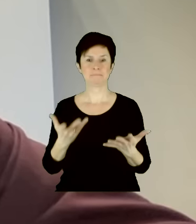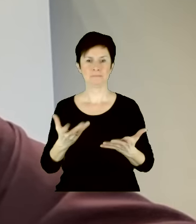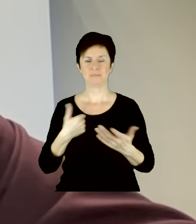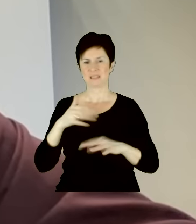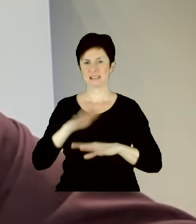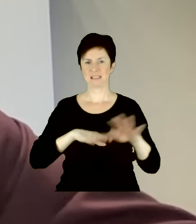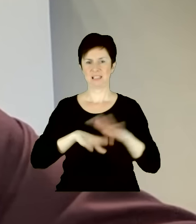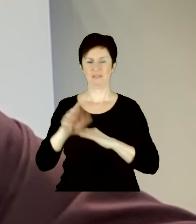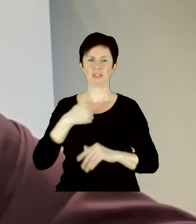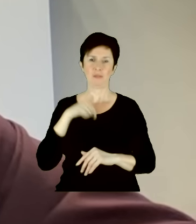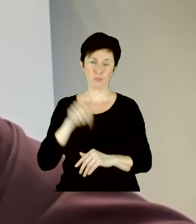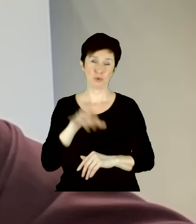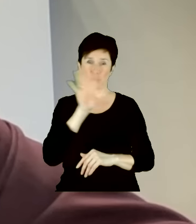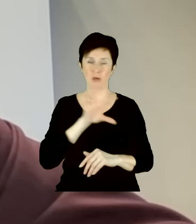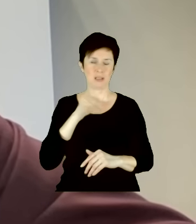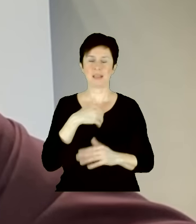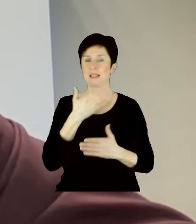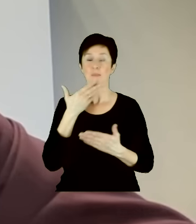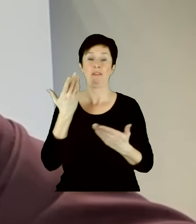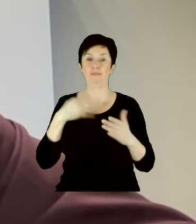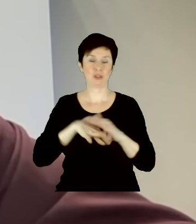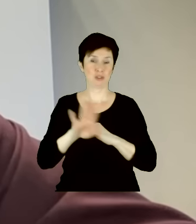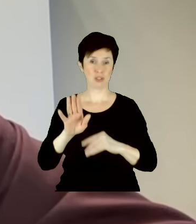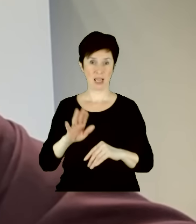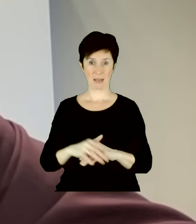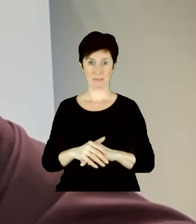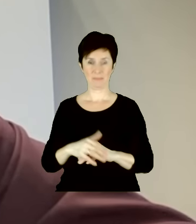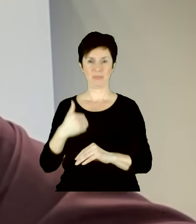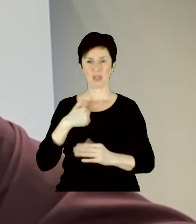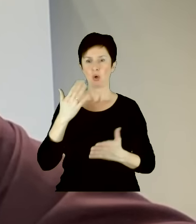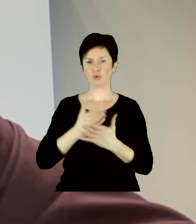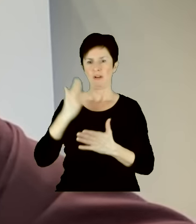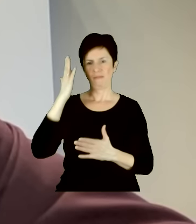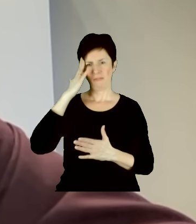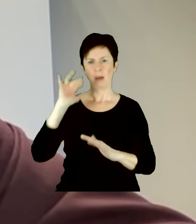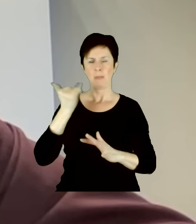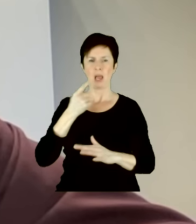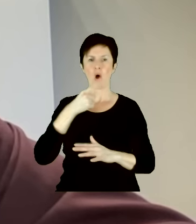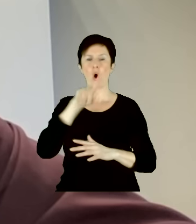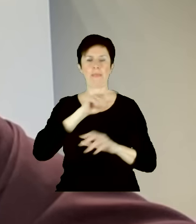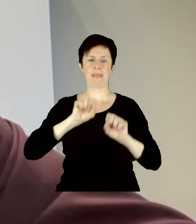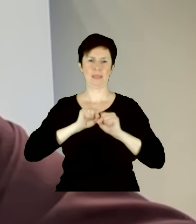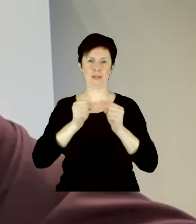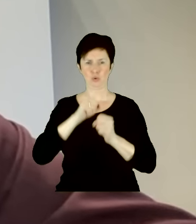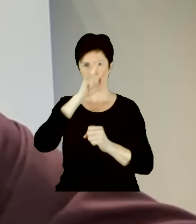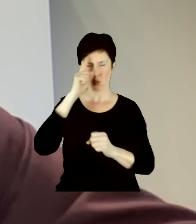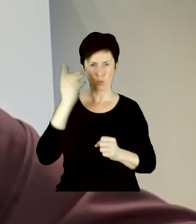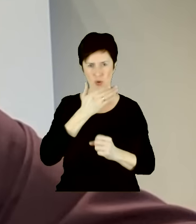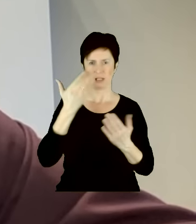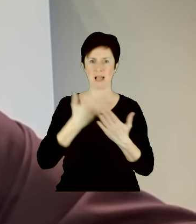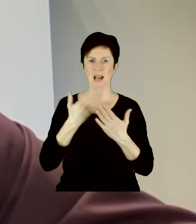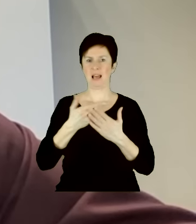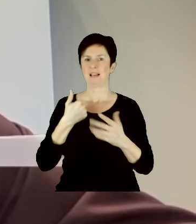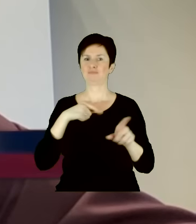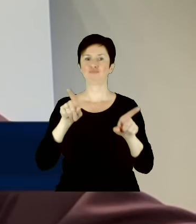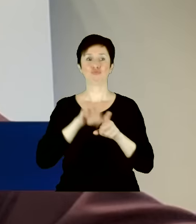te programy, nie miałem innego wyjścia, to ja już wiem, ja wiem, jak oni niszczą ludzi. I tym razem postanowiłem skorzystać dokładnie z takich samych metod, jak